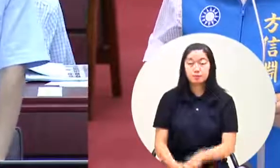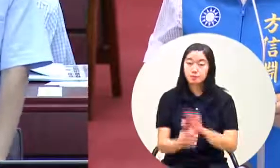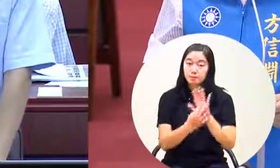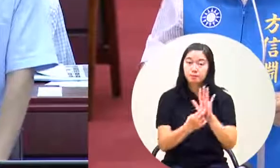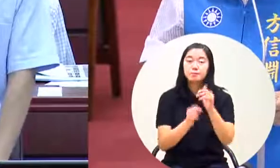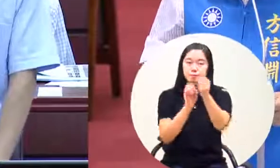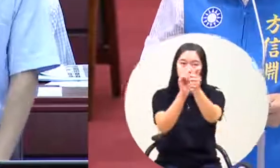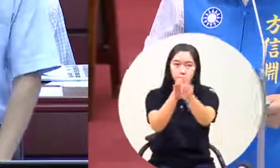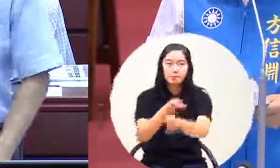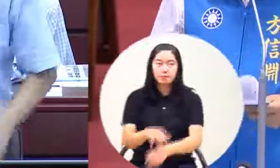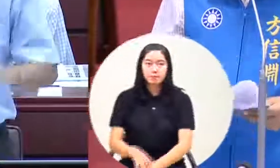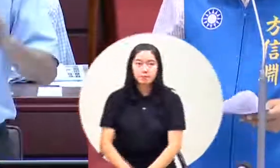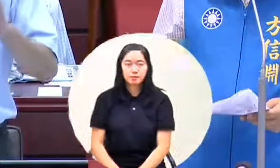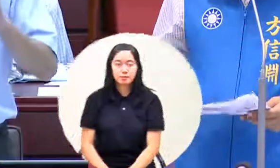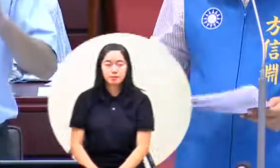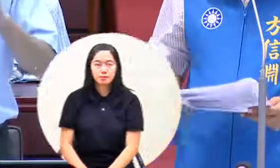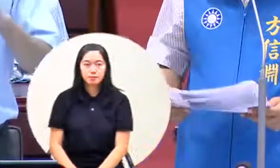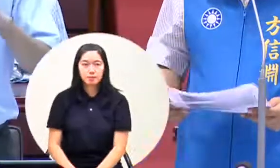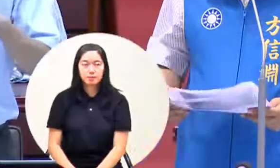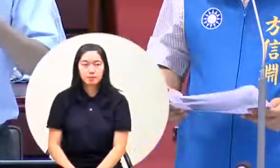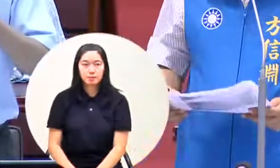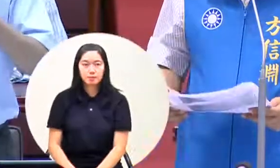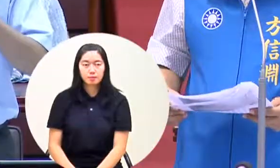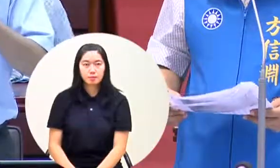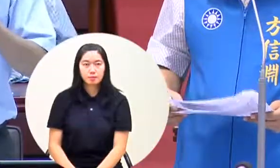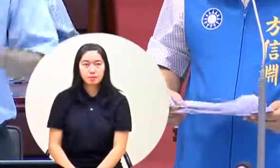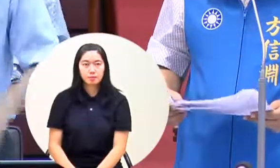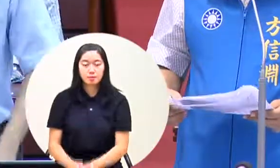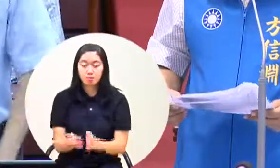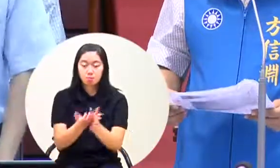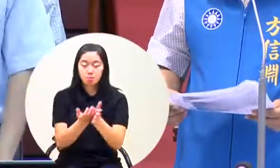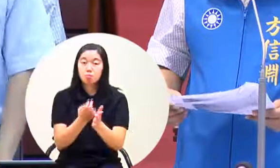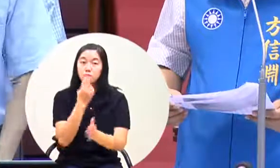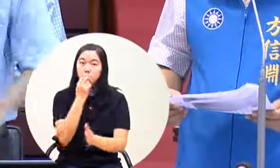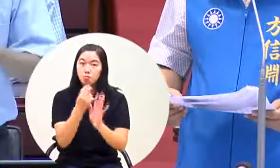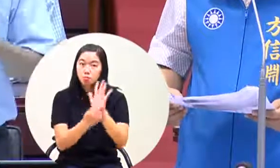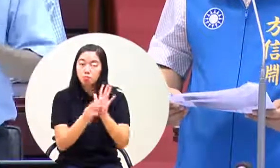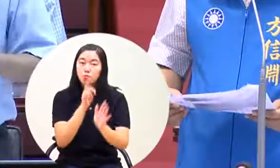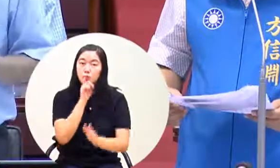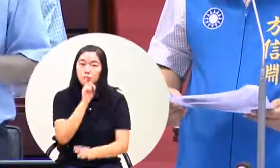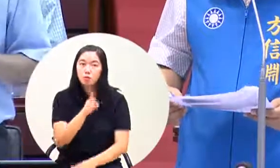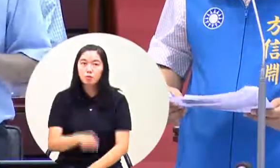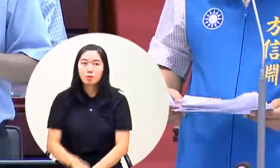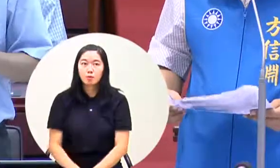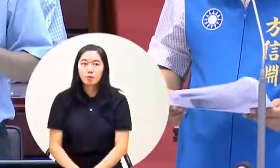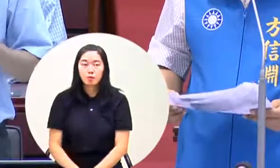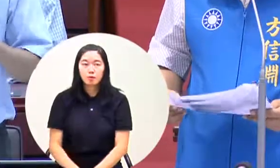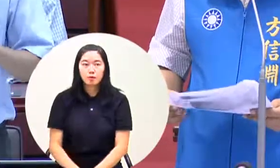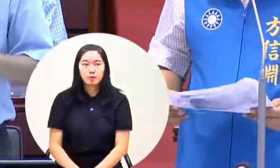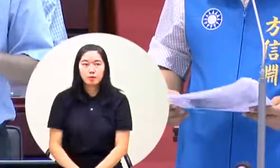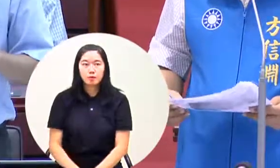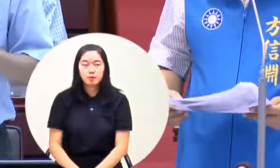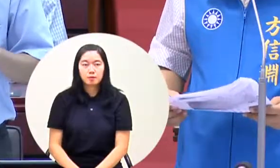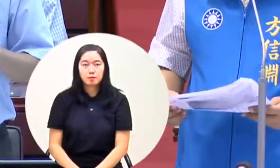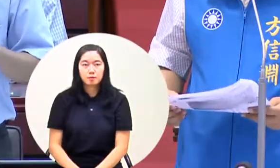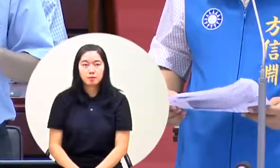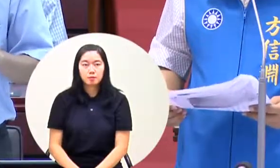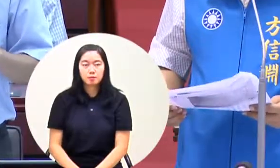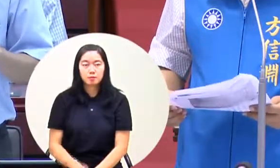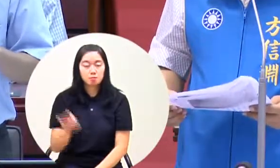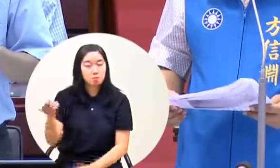告哈，有关就是刚刚讲的这个施龙溪这个案子发生，我补充一下了哈。当时发生